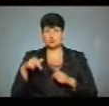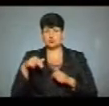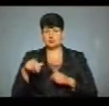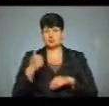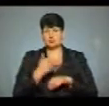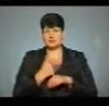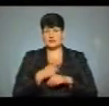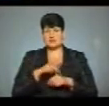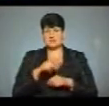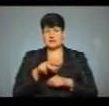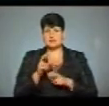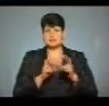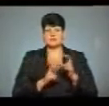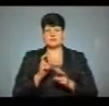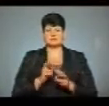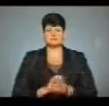головного входу на підприємство.